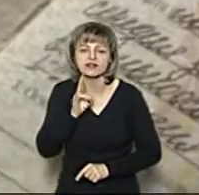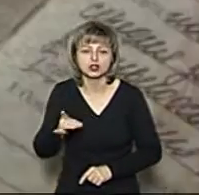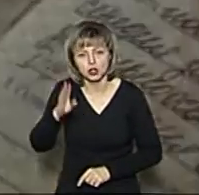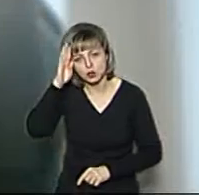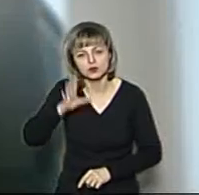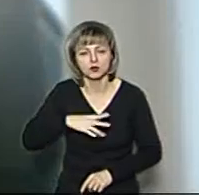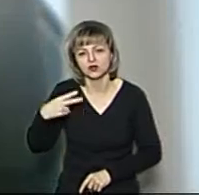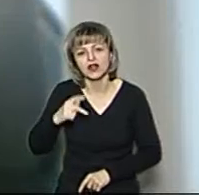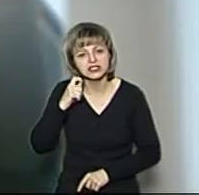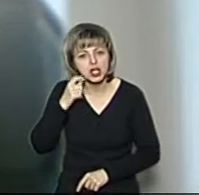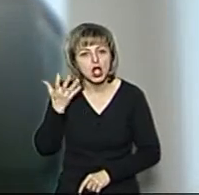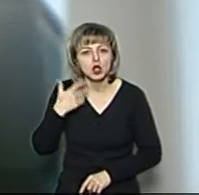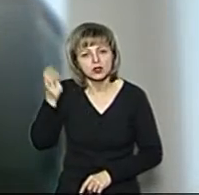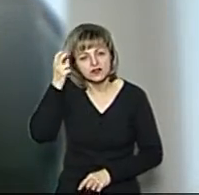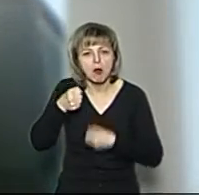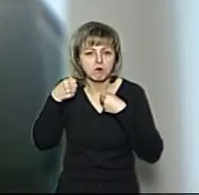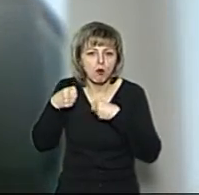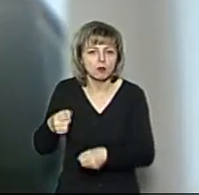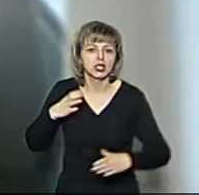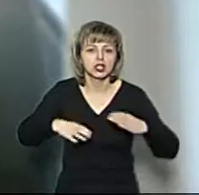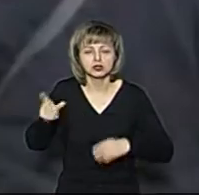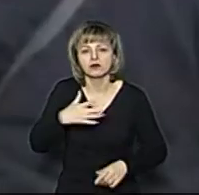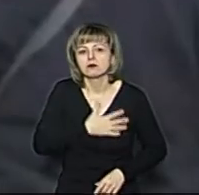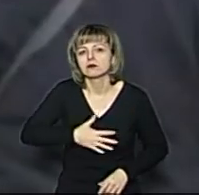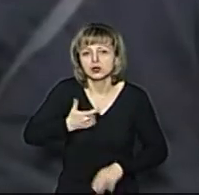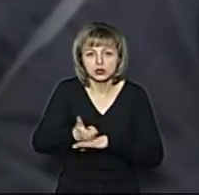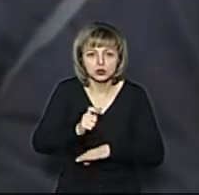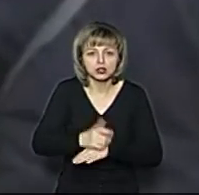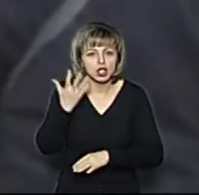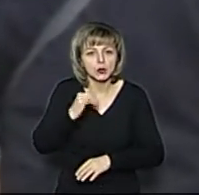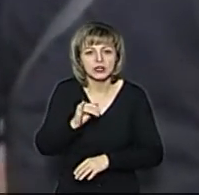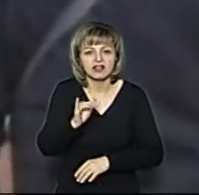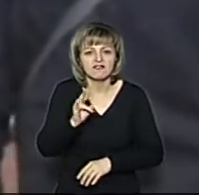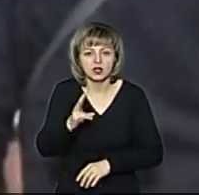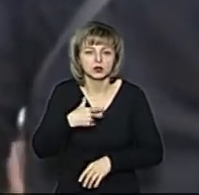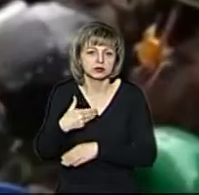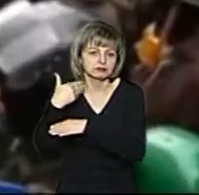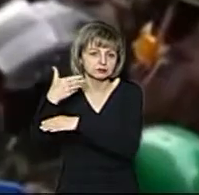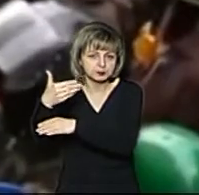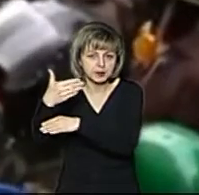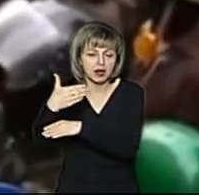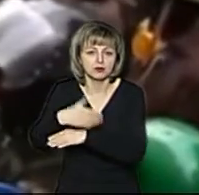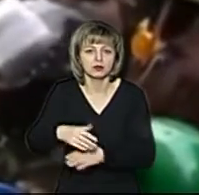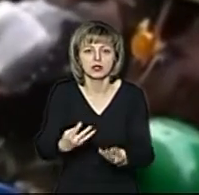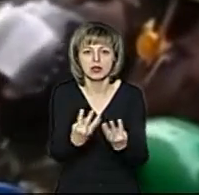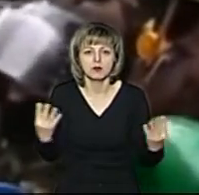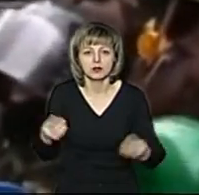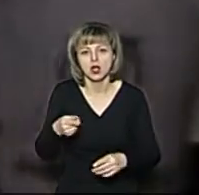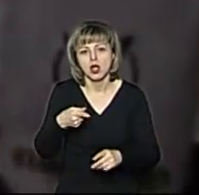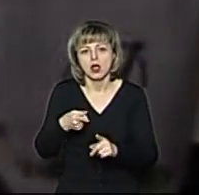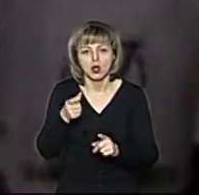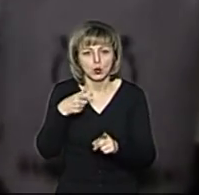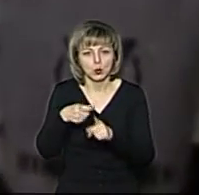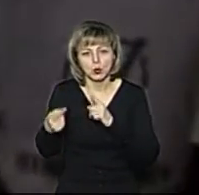було 20. Коли у Києві побили студентів, перейнявся цим. Коли Іван хотів вивісити прапор на барикаду, куля влучила йому у